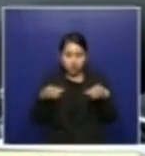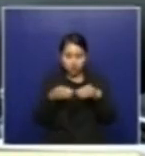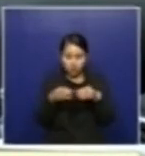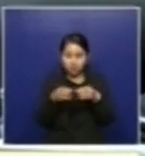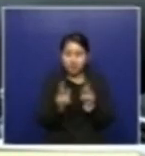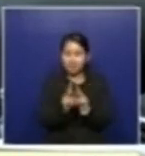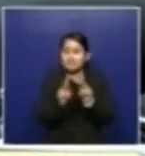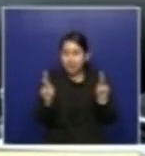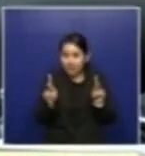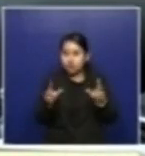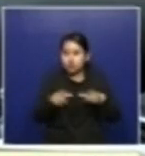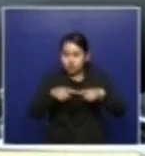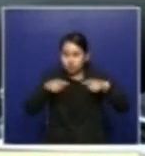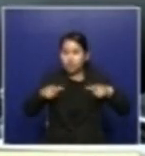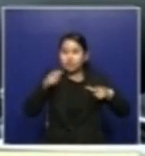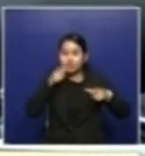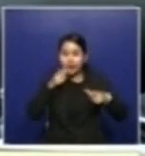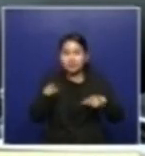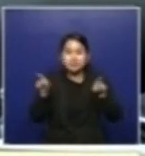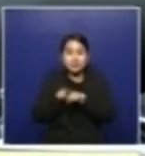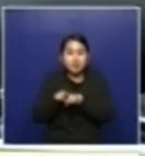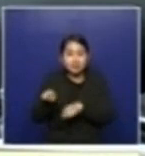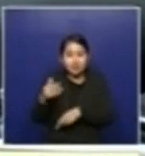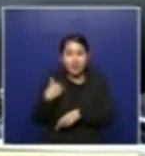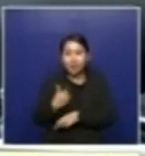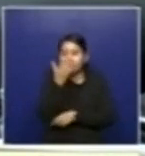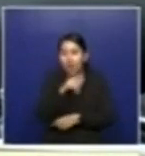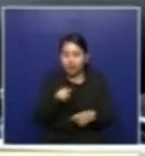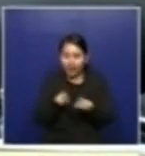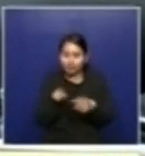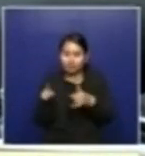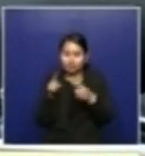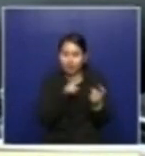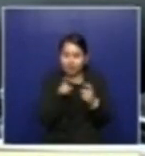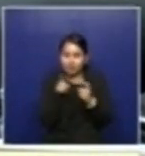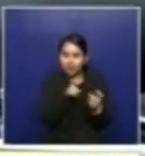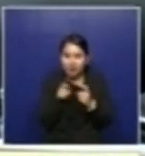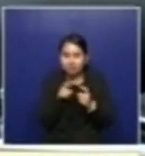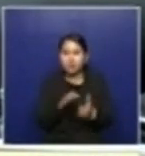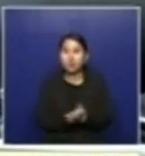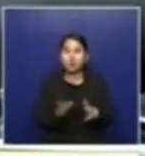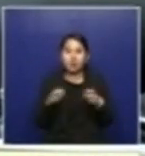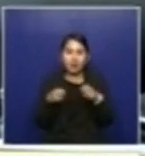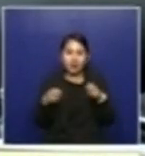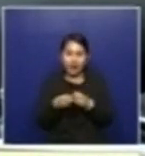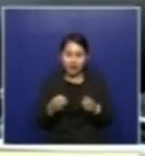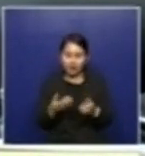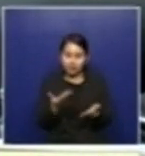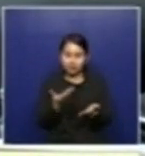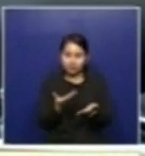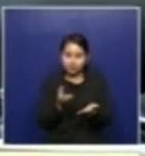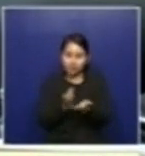คดีบอสลูกกระทิงแดงไหมครับเพื่อที่จะสอบสวนเพื่อจะได้กวาดล้าง ไอ้บ่อนการพนันระบบสวยให้หมด